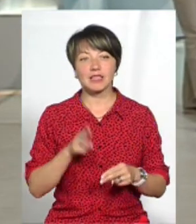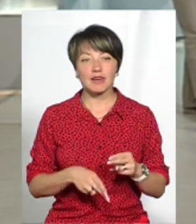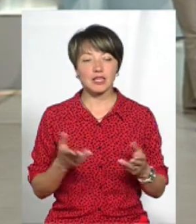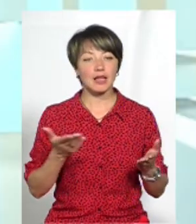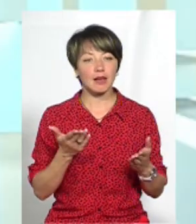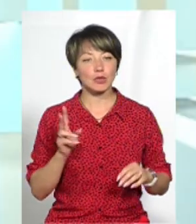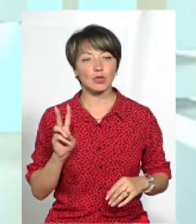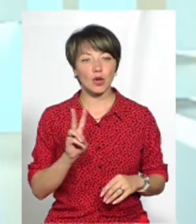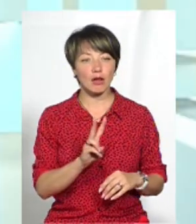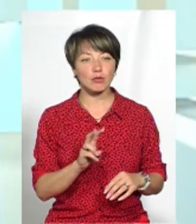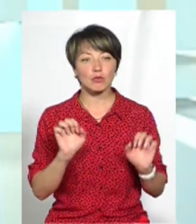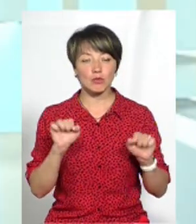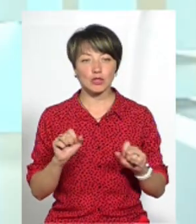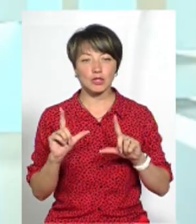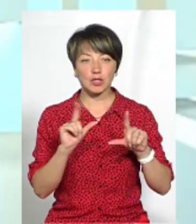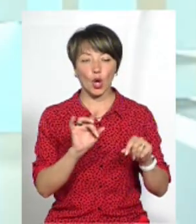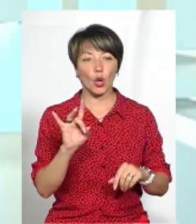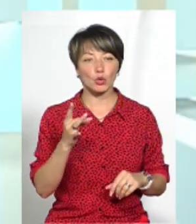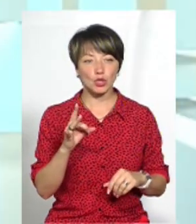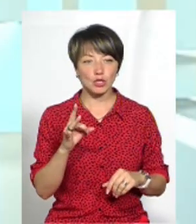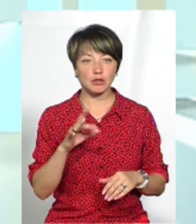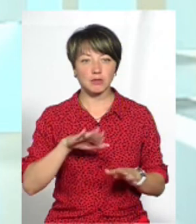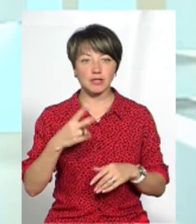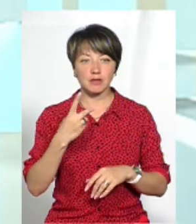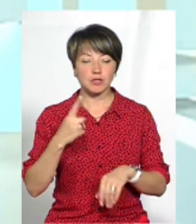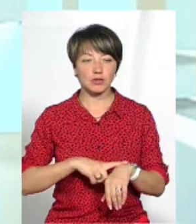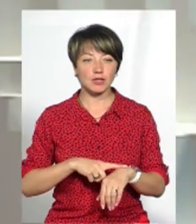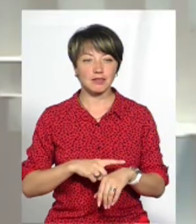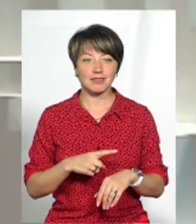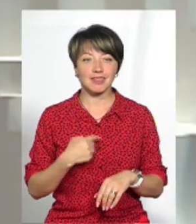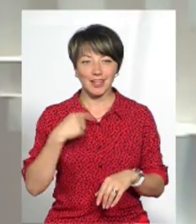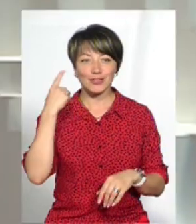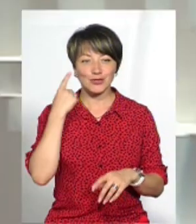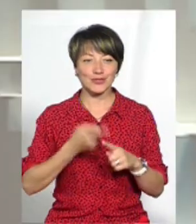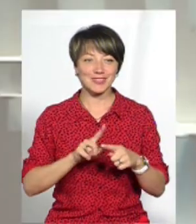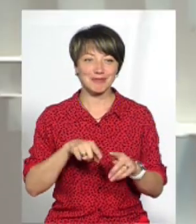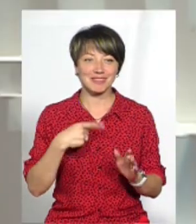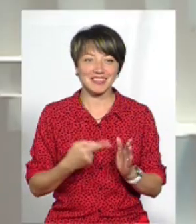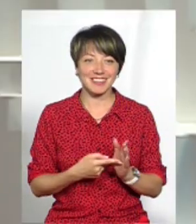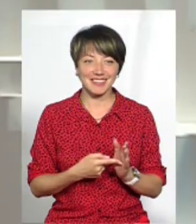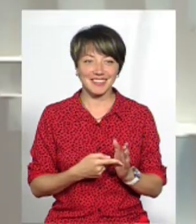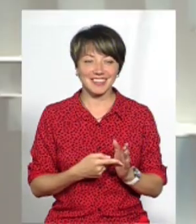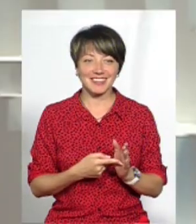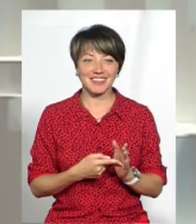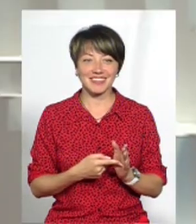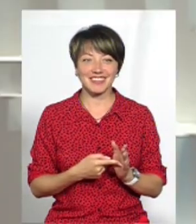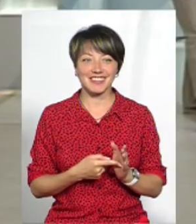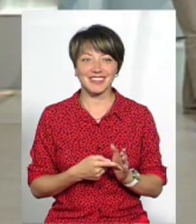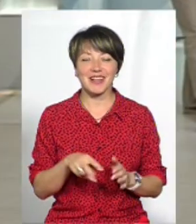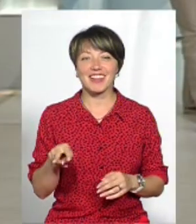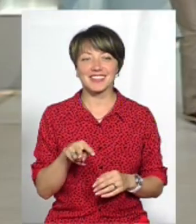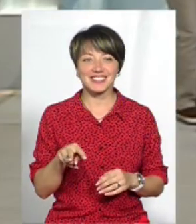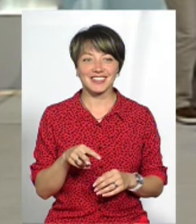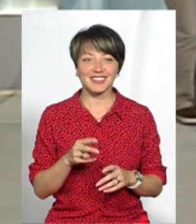завершення, яким тролейбусом можна дістатись Ружичної після 21-ї години? Я вже чув це питання. Відповім то чесно, було пролезливе.